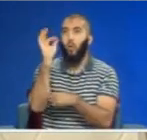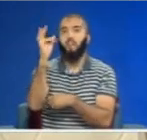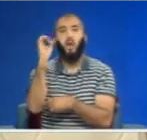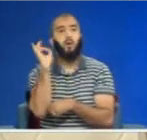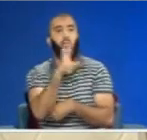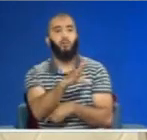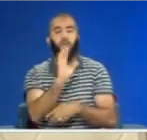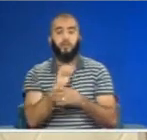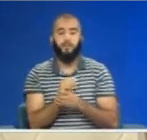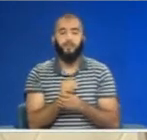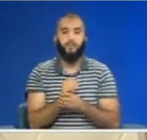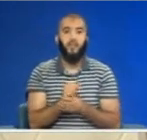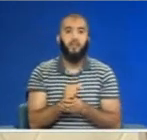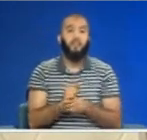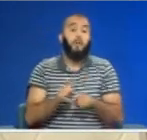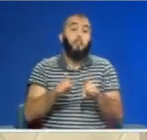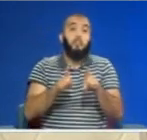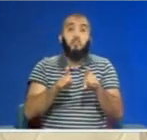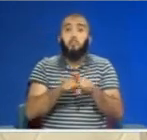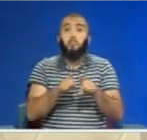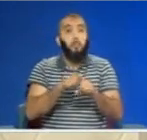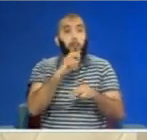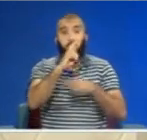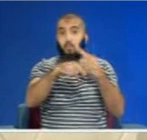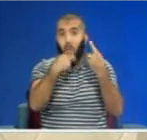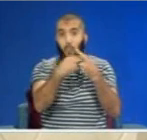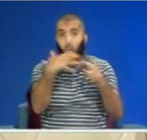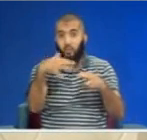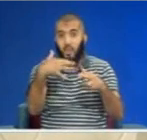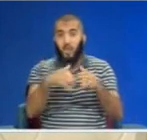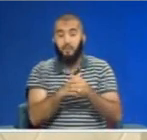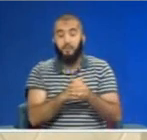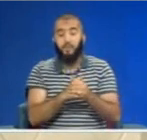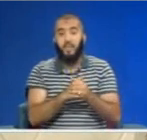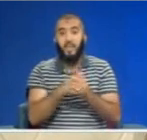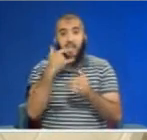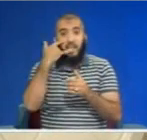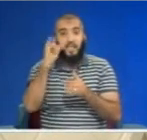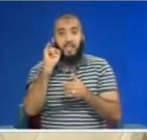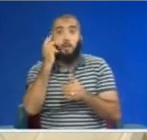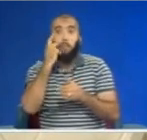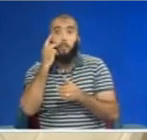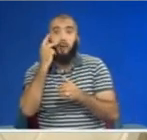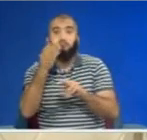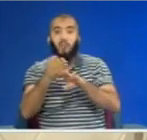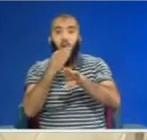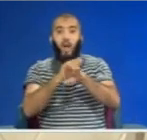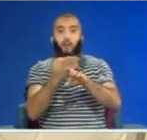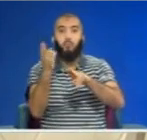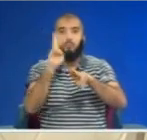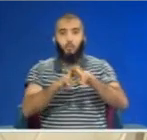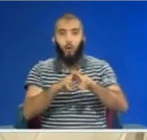هذه العطية على سبيل التمليك، وعندما تسلمتموها من أبيكم رضيتم ولم تبدوا